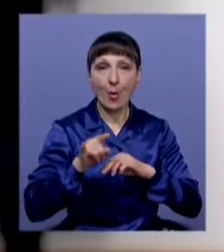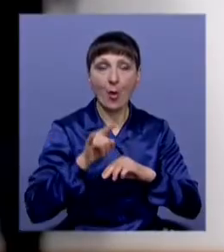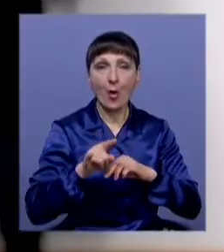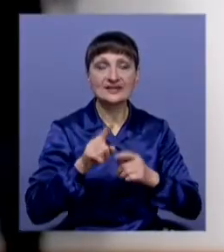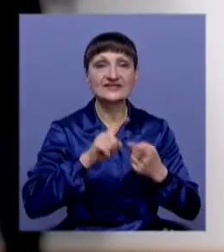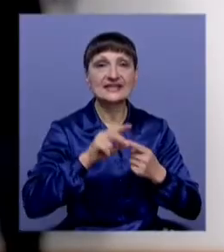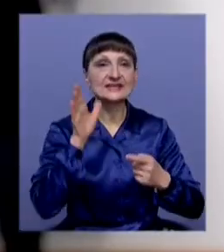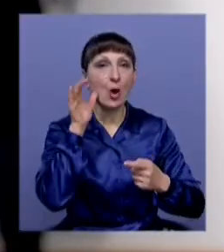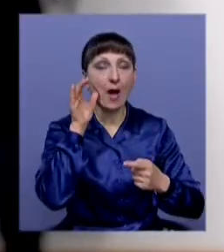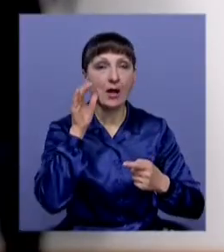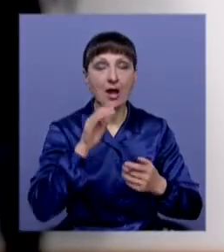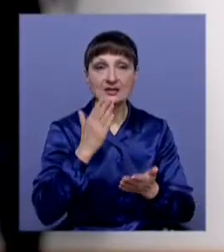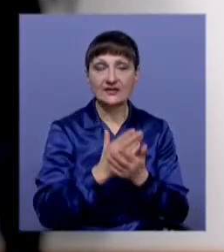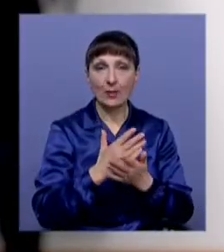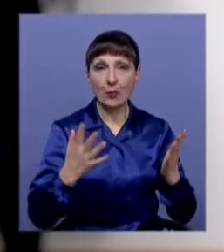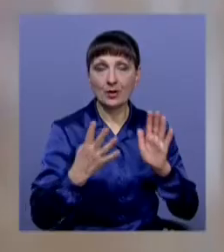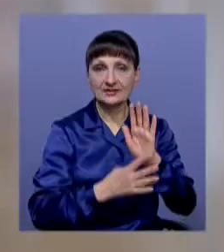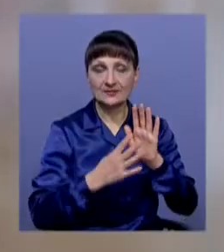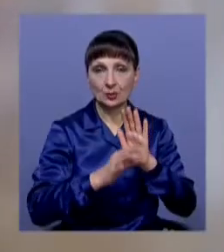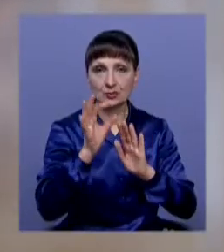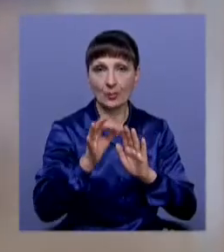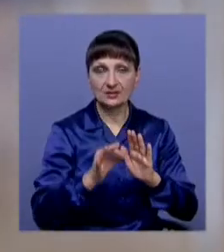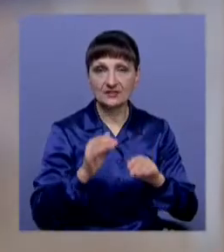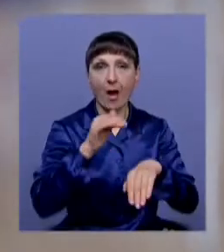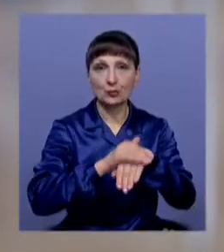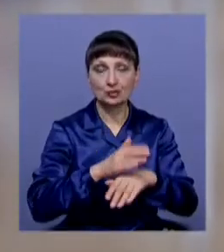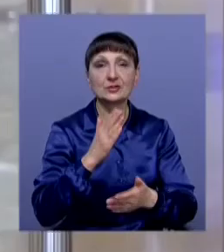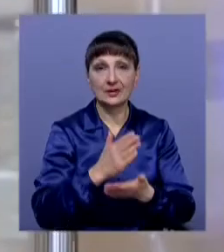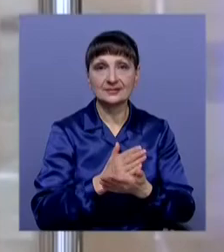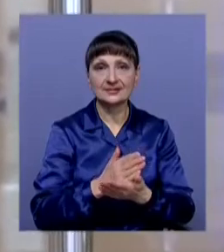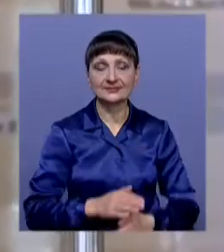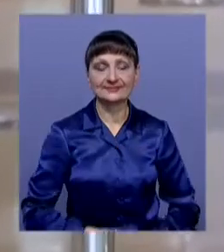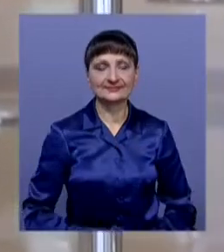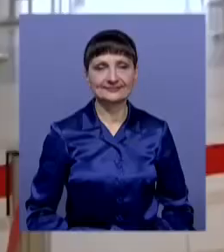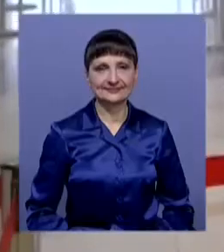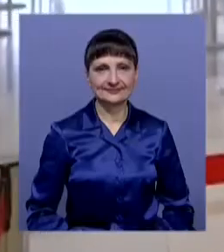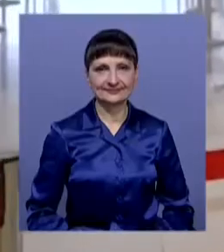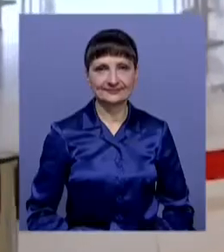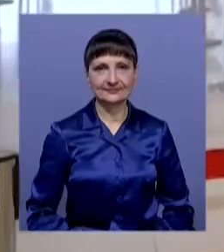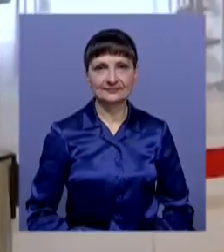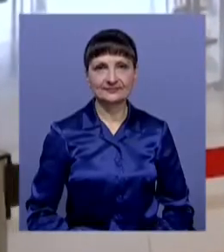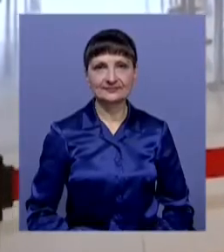помощи обученных собак составляет более 90%. Игорь Тараков, Сагентай Мунайтпасов, телеканал Алматы.